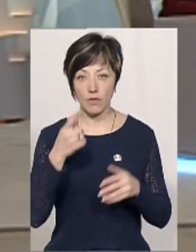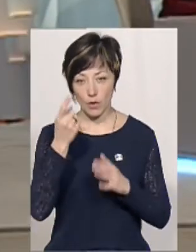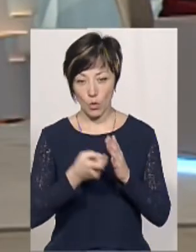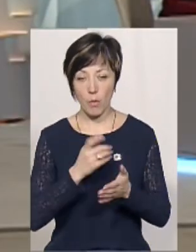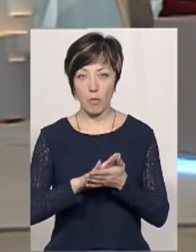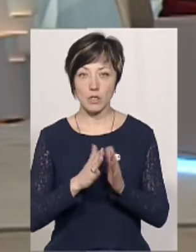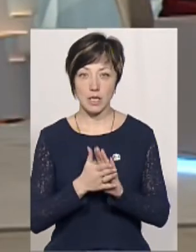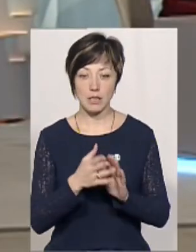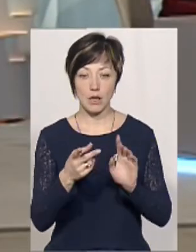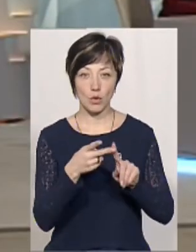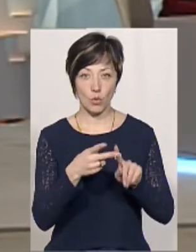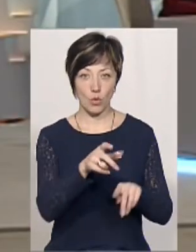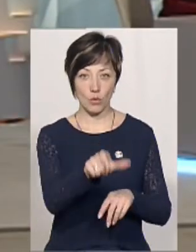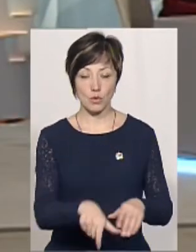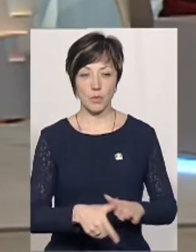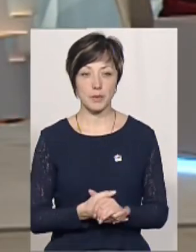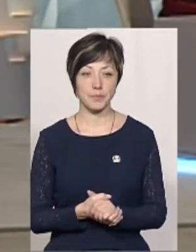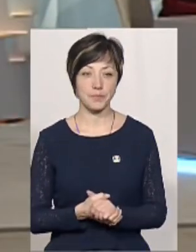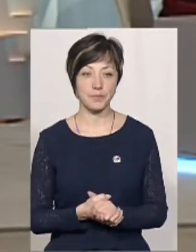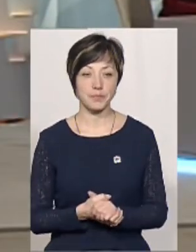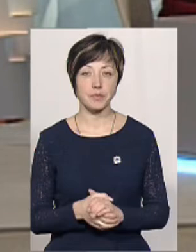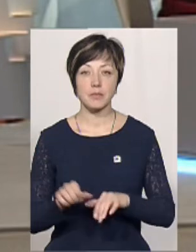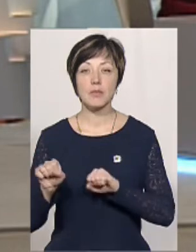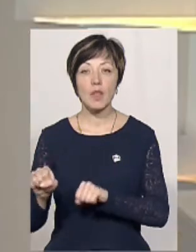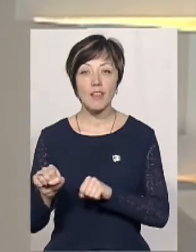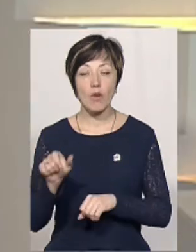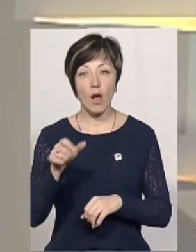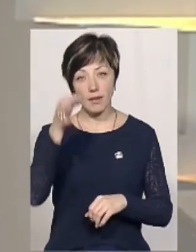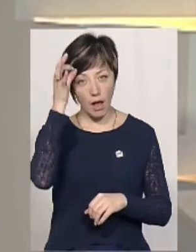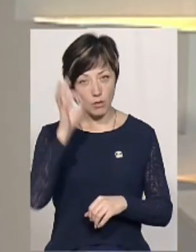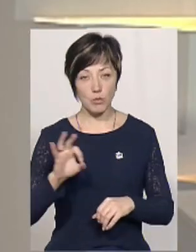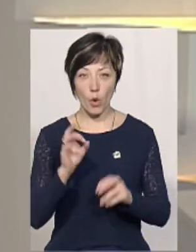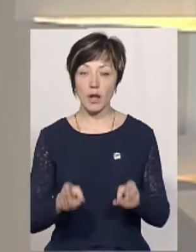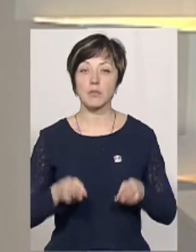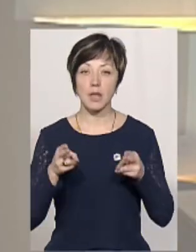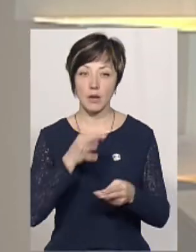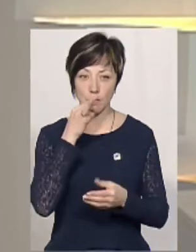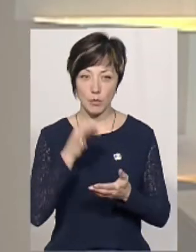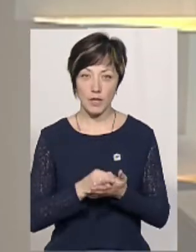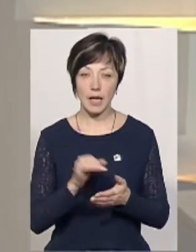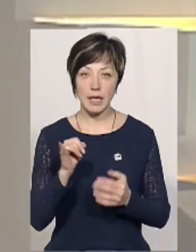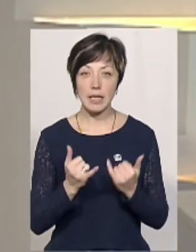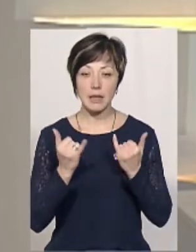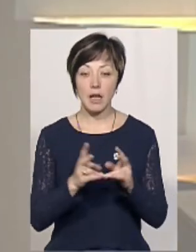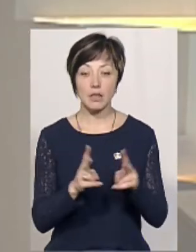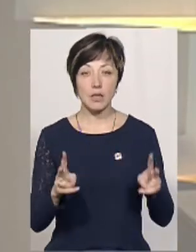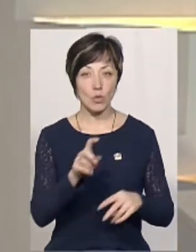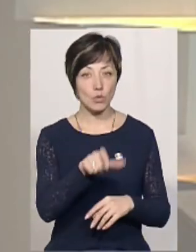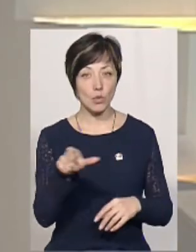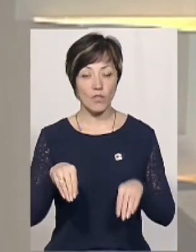відома позиція партнера. Адвокат Олег Савінський нагадує про кримінальну відповідальність і для тих,